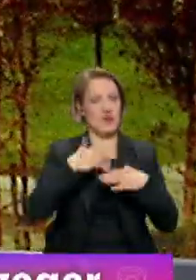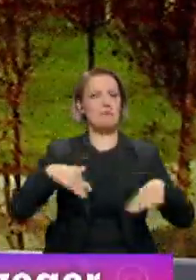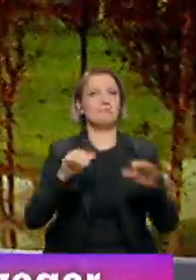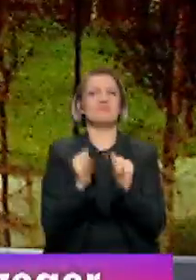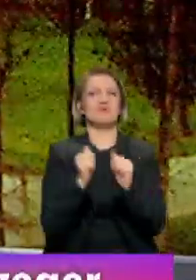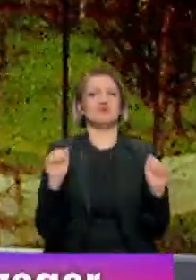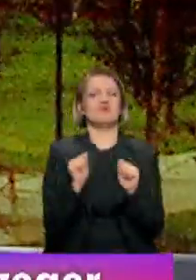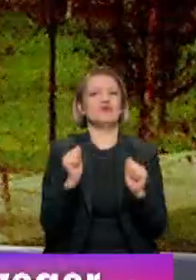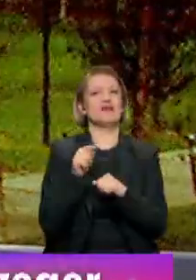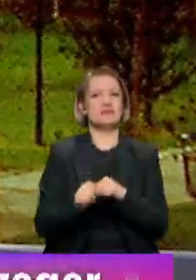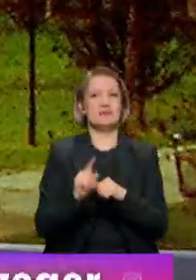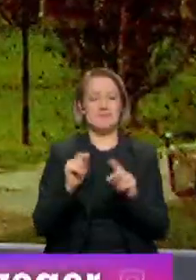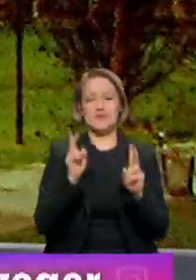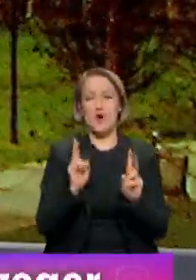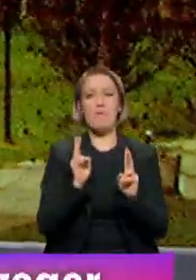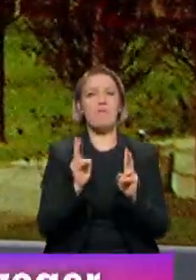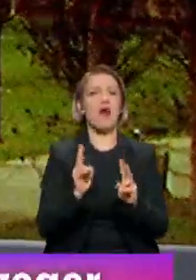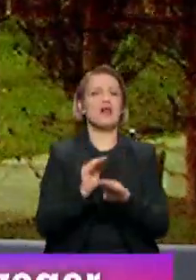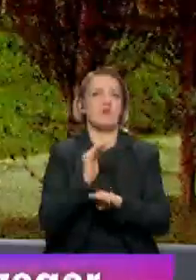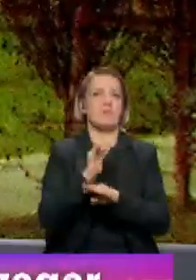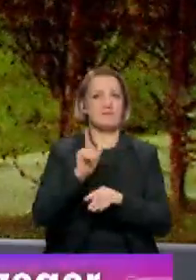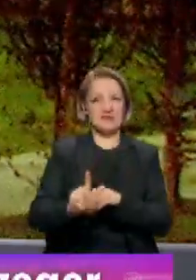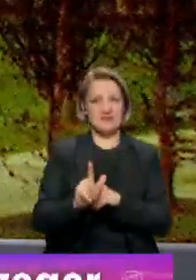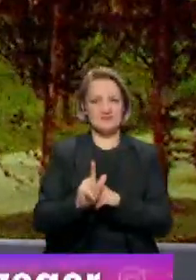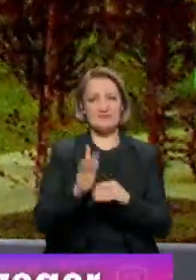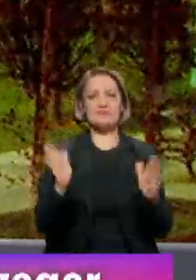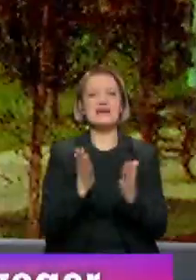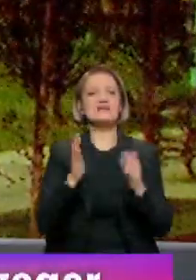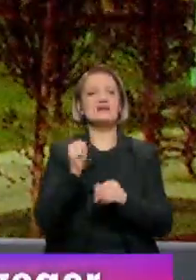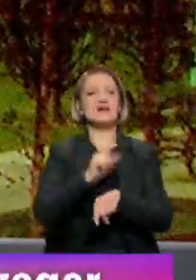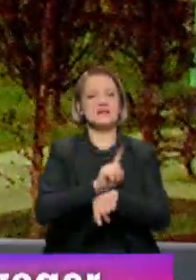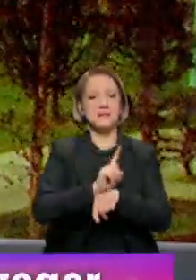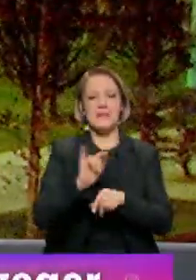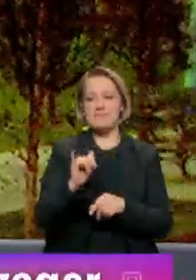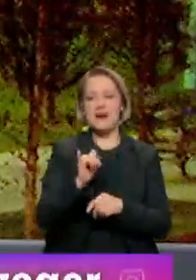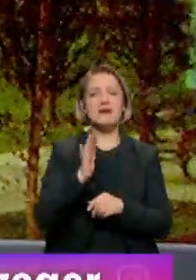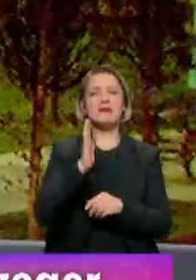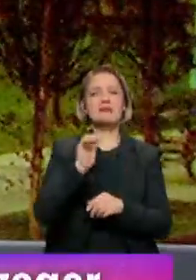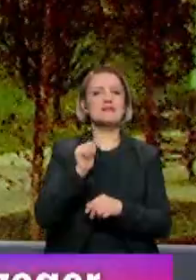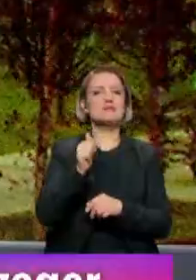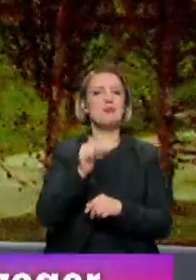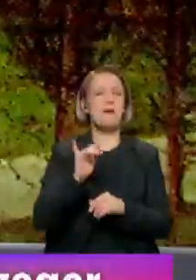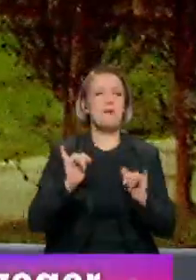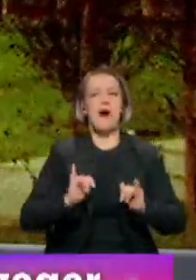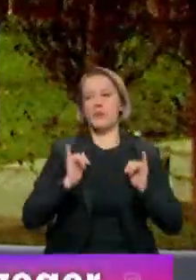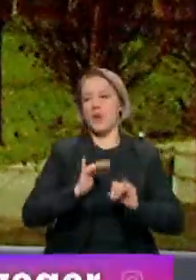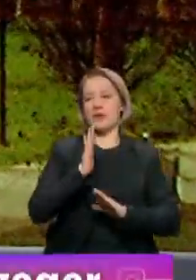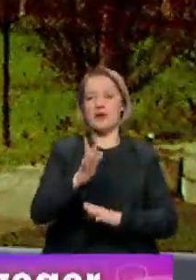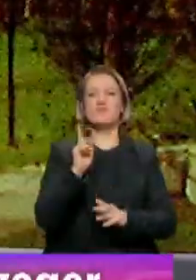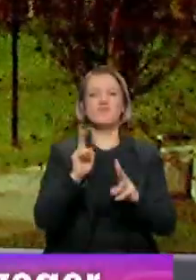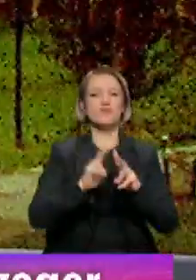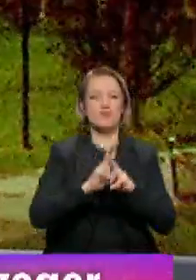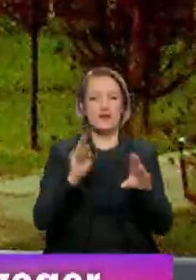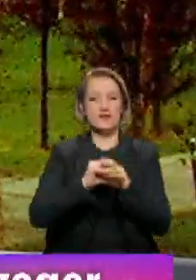biraz da zaten normali yaşamamız lazım Nasıl ve ne zaman markete rahat rahat gidebileceğiz faturalar için